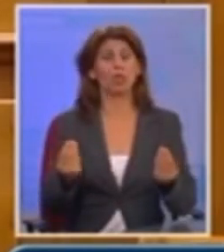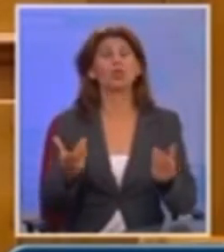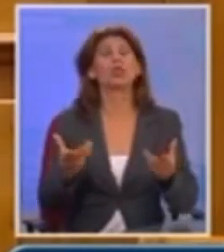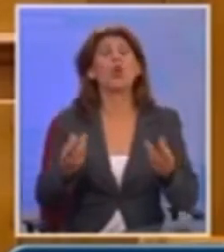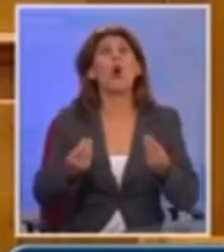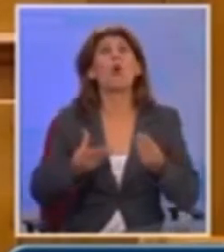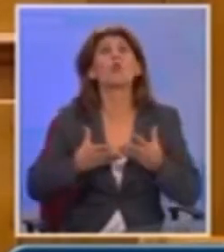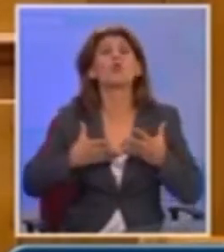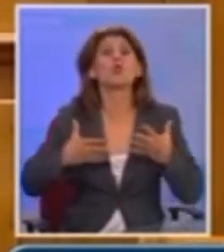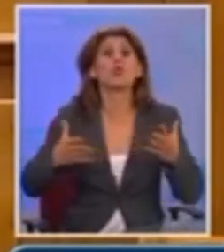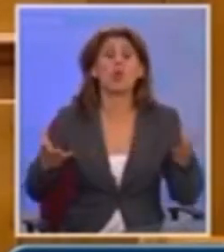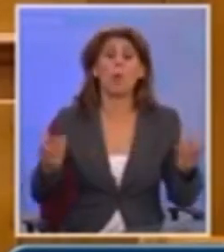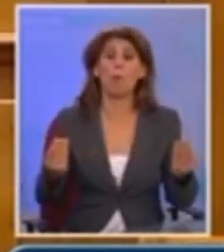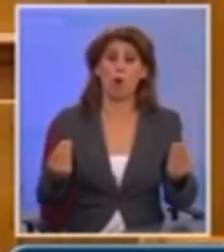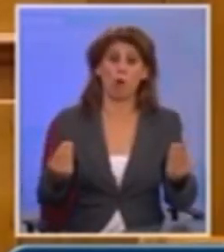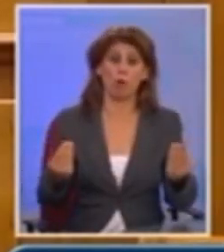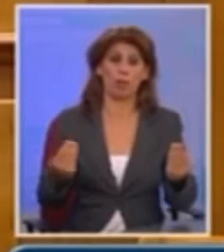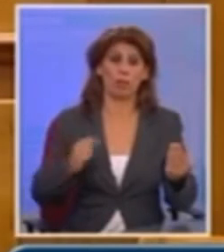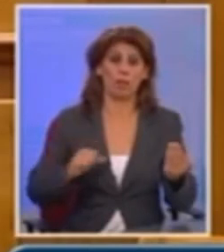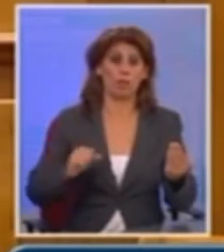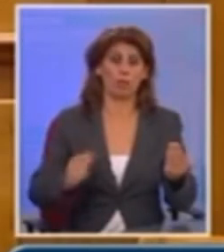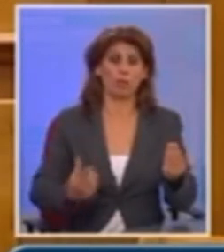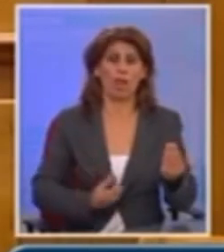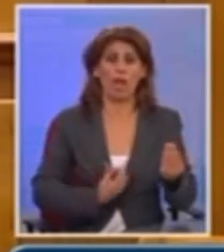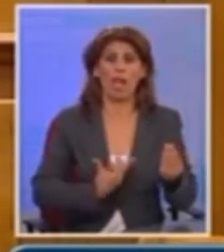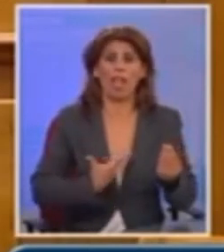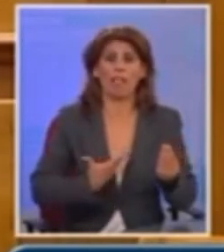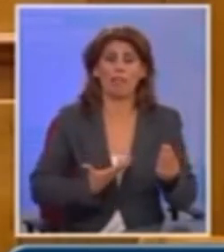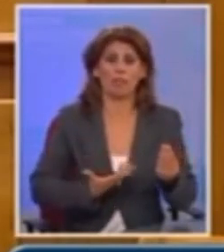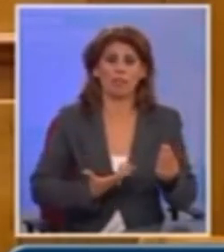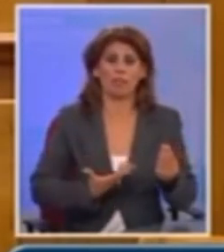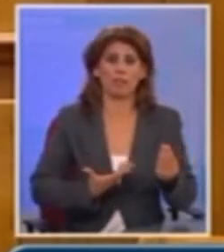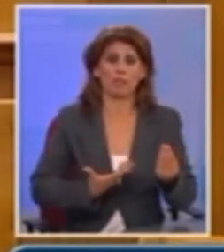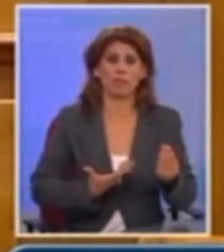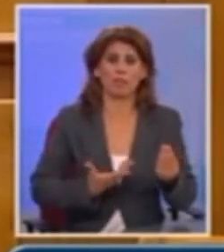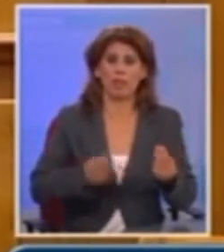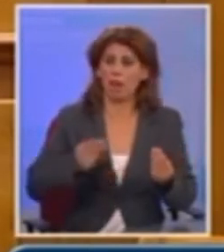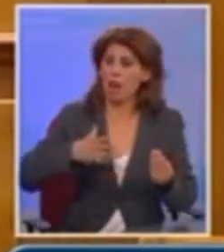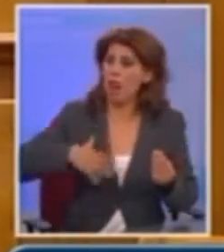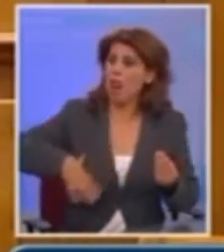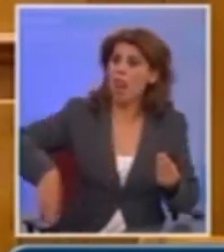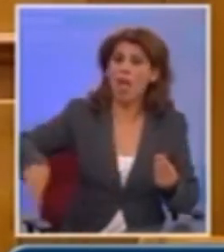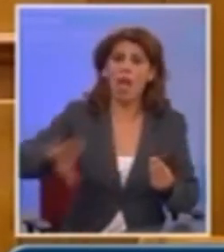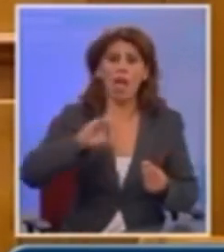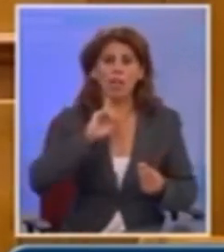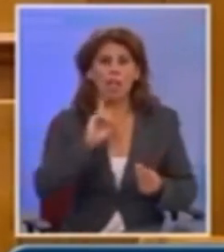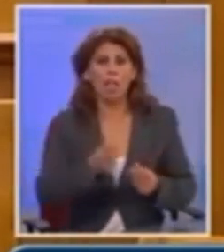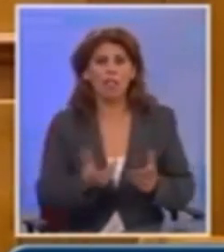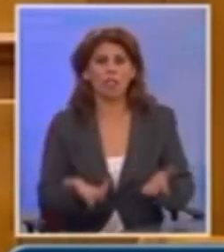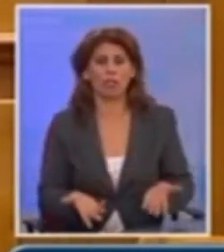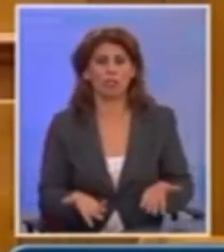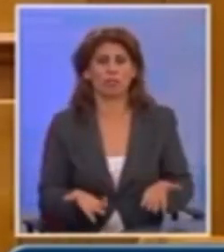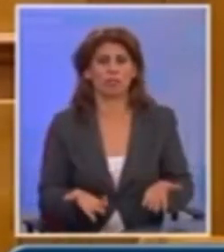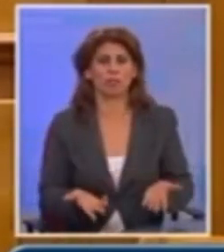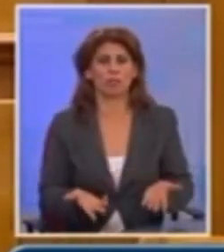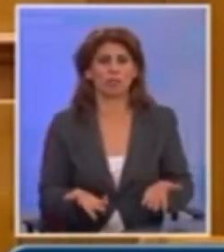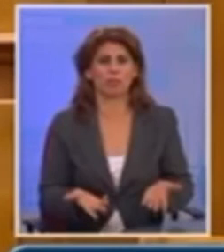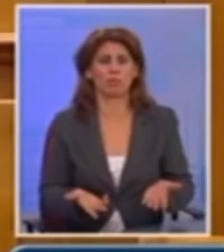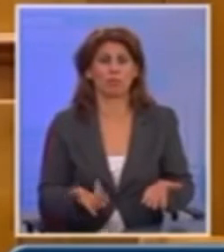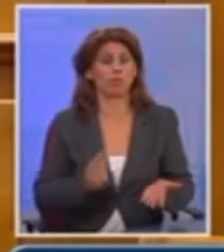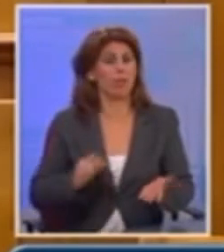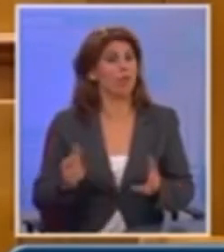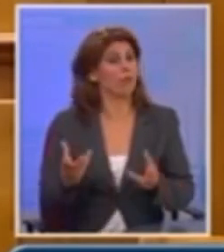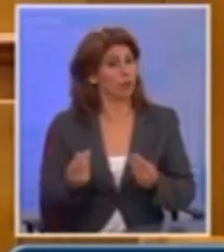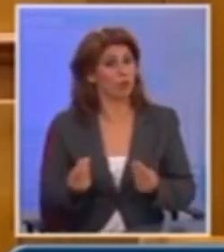τόσο πολύ την έκφραση της λαϊκής ετιμιγορίας. Να φοβούνται τόσο